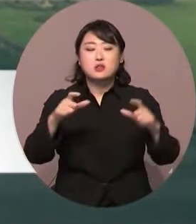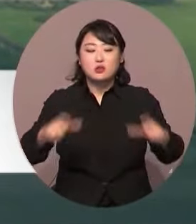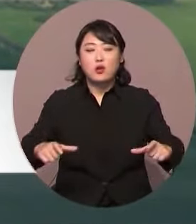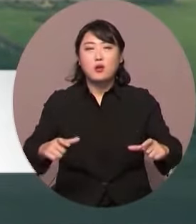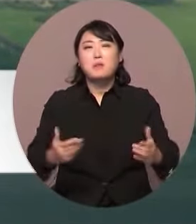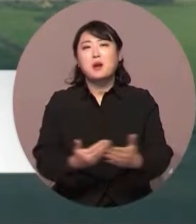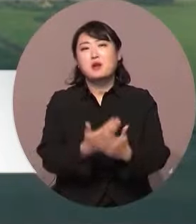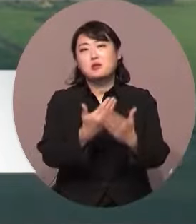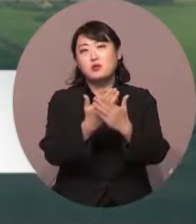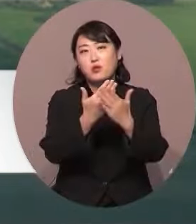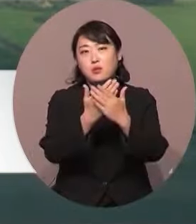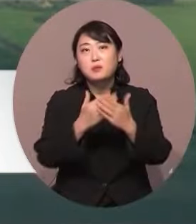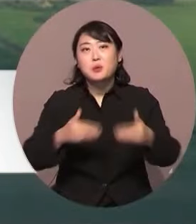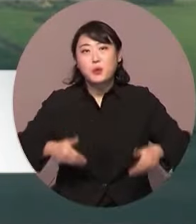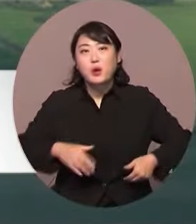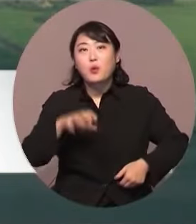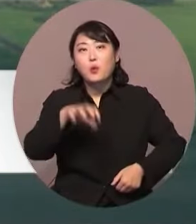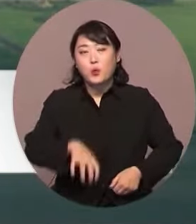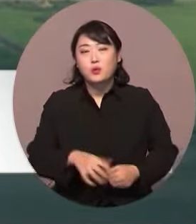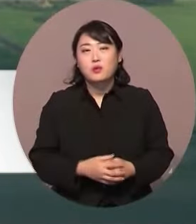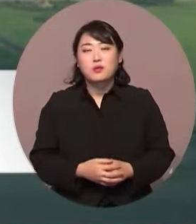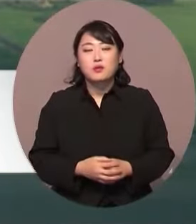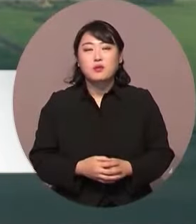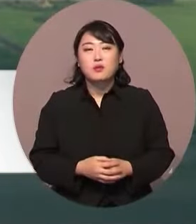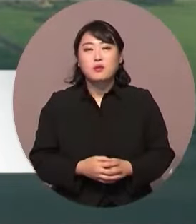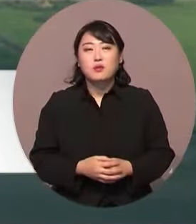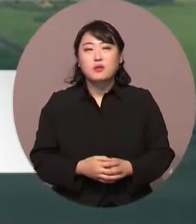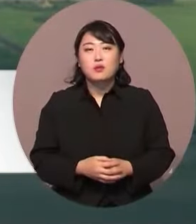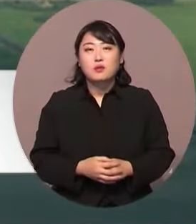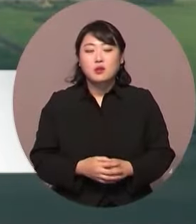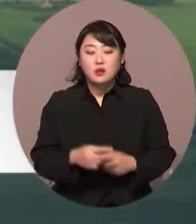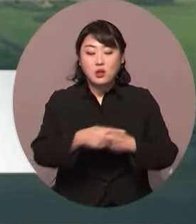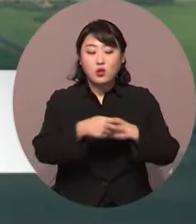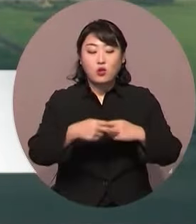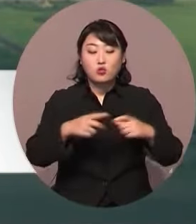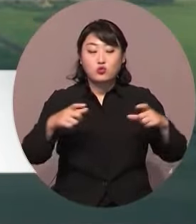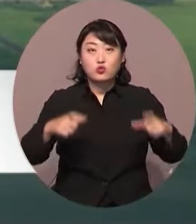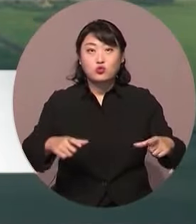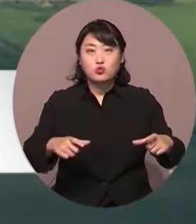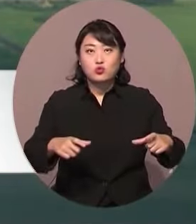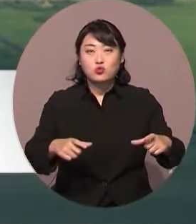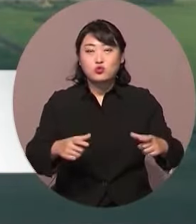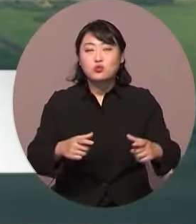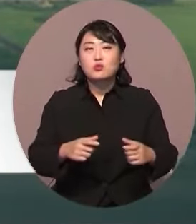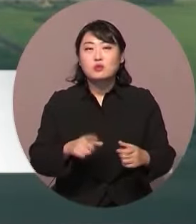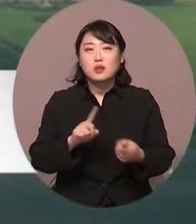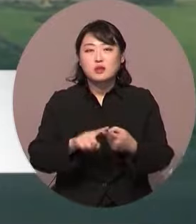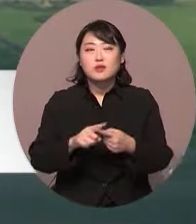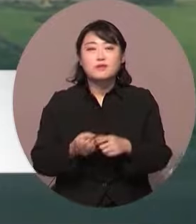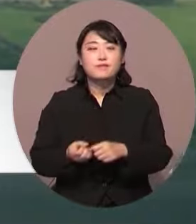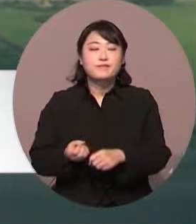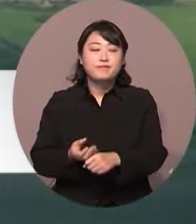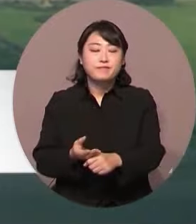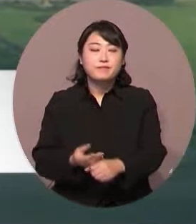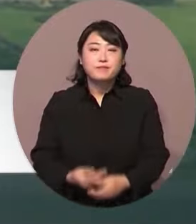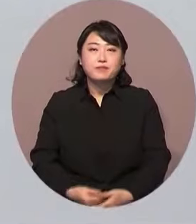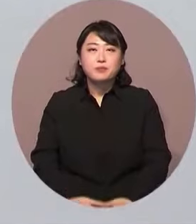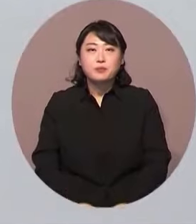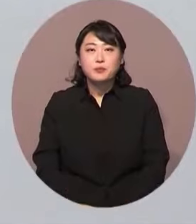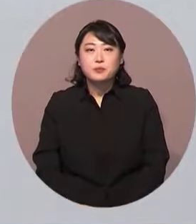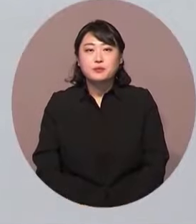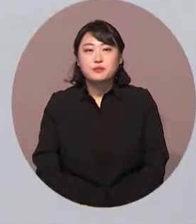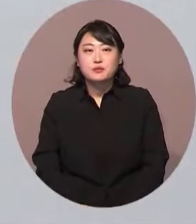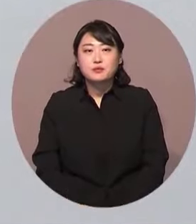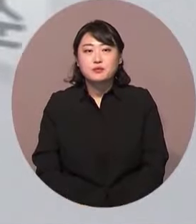발전 비전이 요구되는데요. 역대 선거의 풍향계였던 대덕구를 조형찬 기자가 다녀왔습니다.